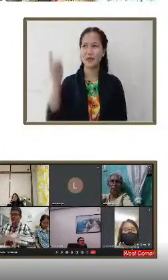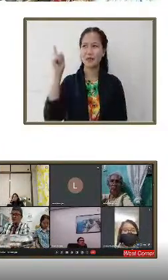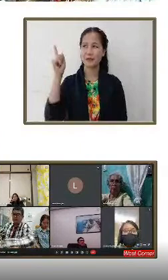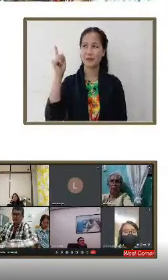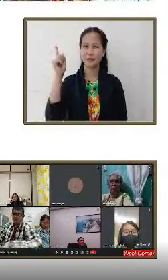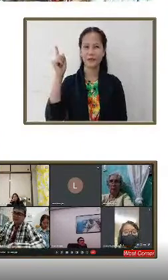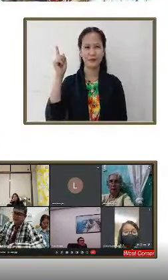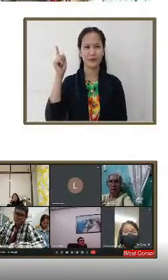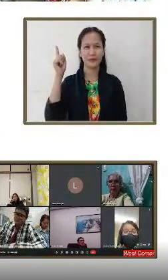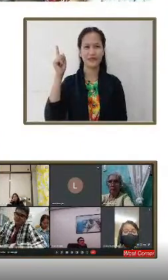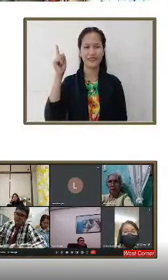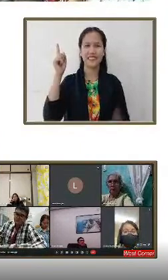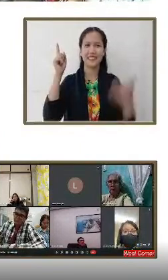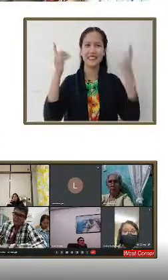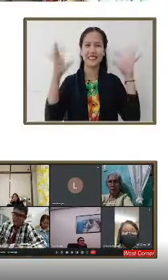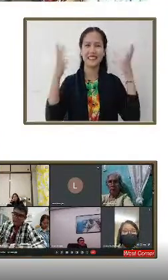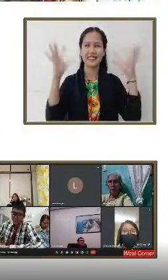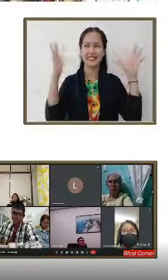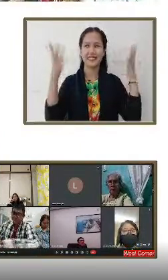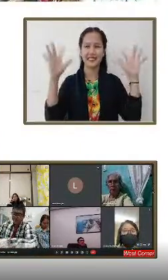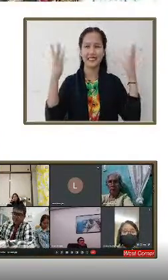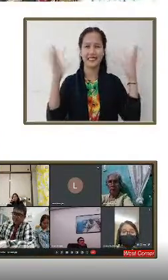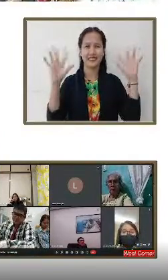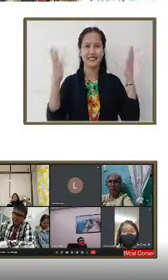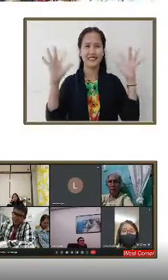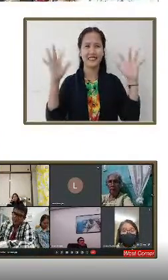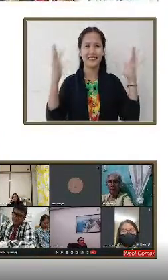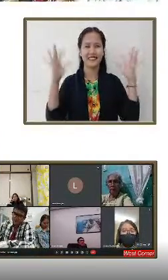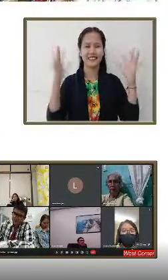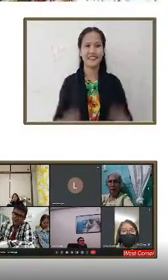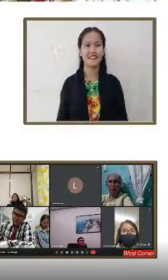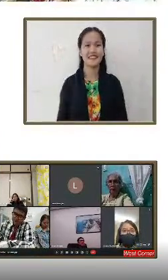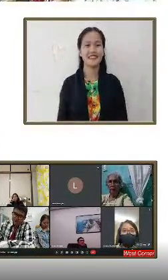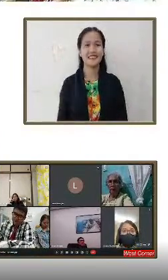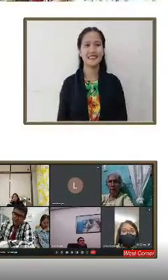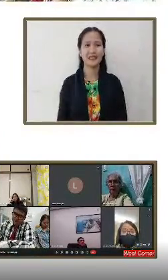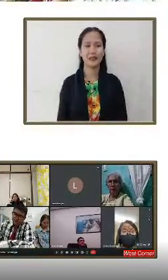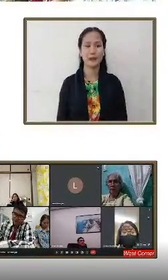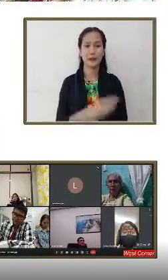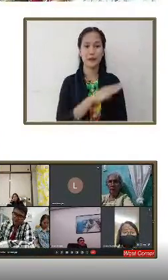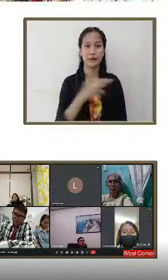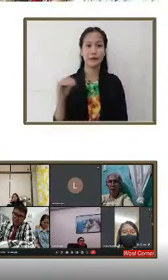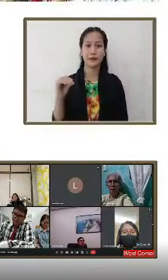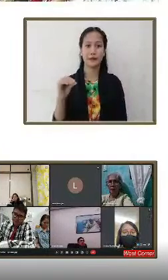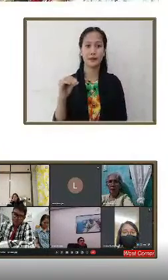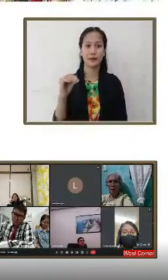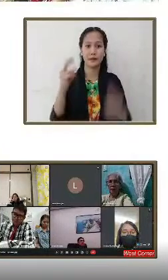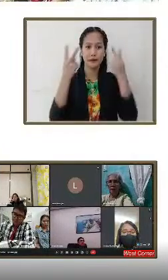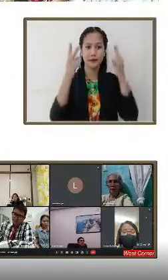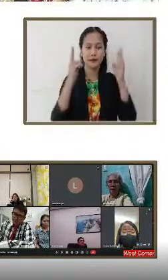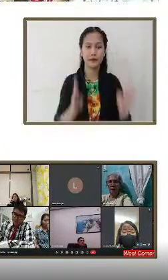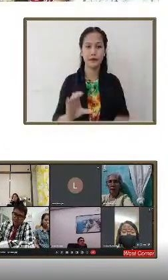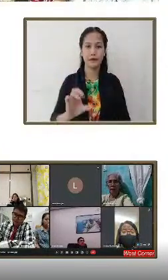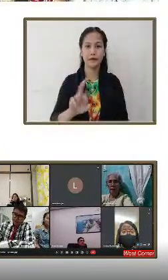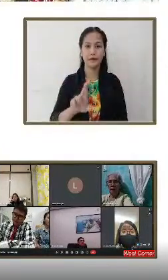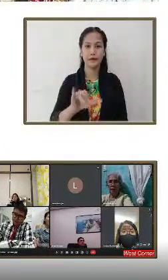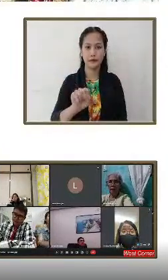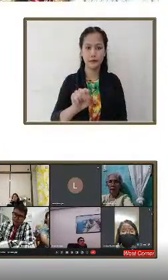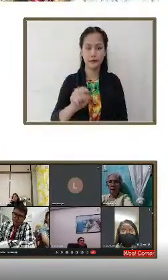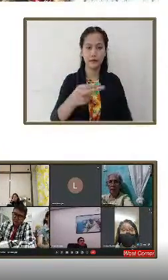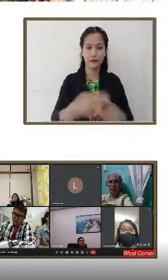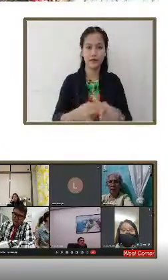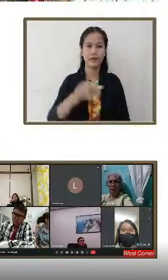para ma-recognize. Yeah. Palakpakan po natin. Amen. Bisita rin ni Sir Chris, si Jaisel Ann